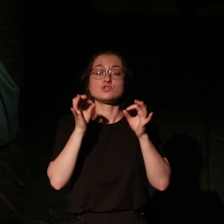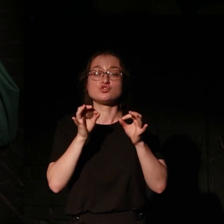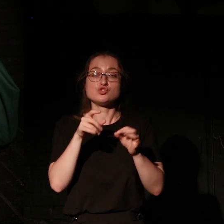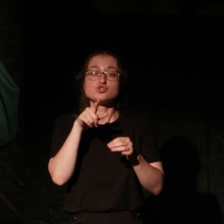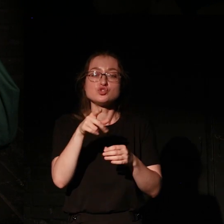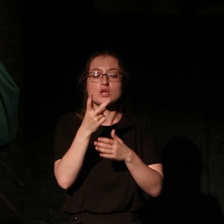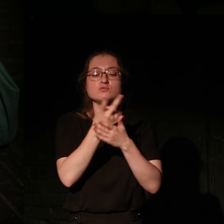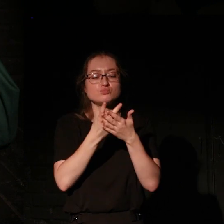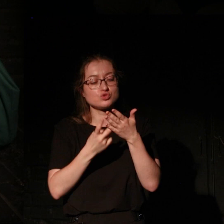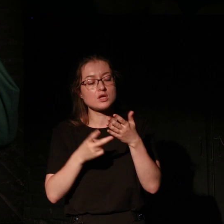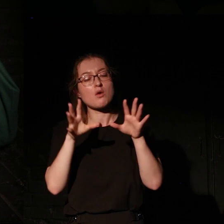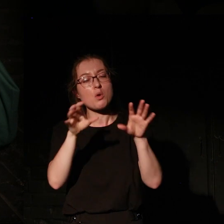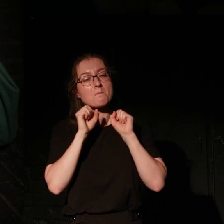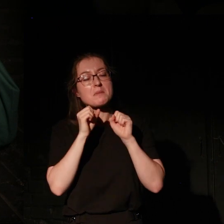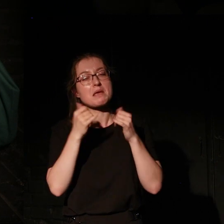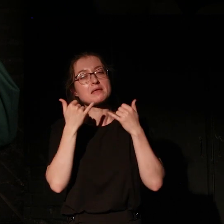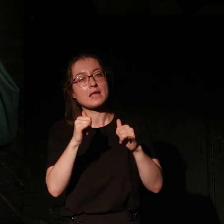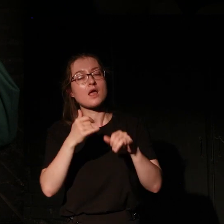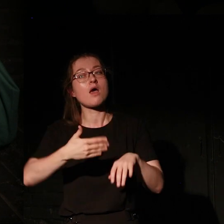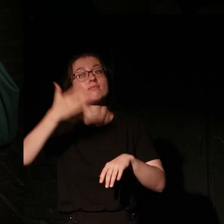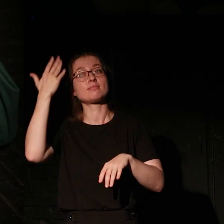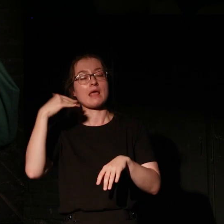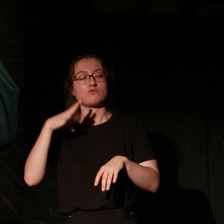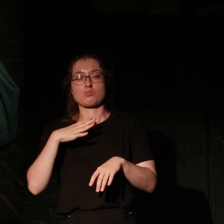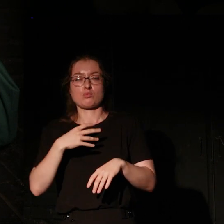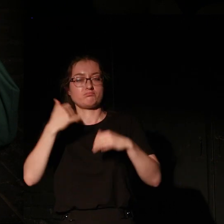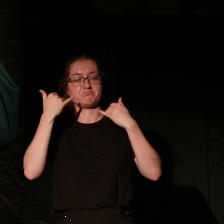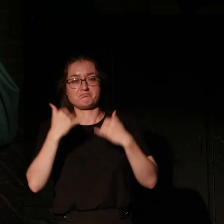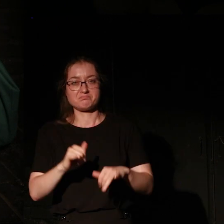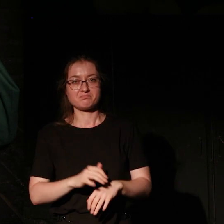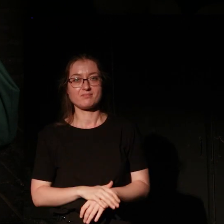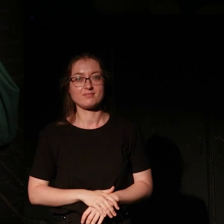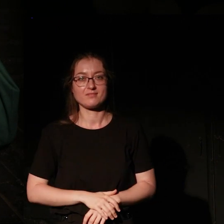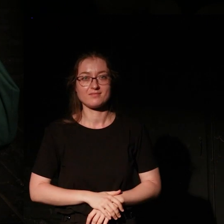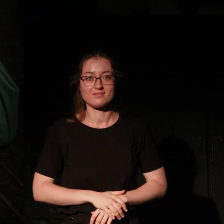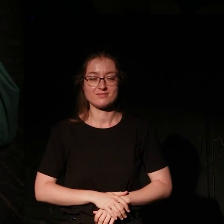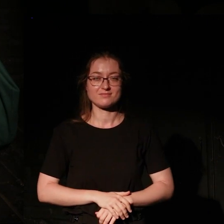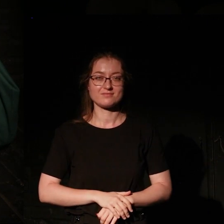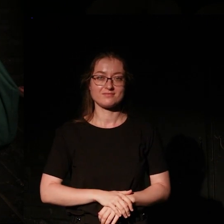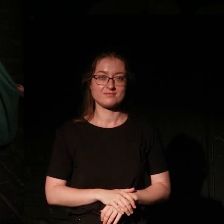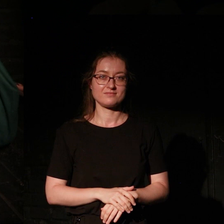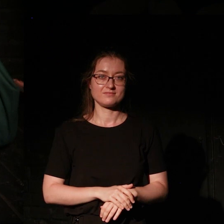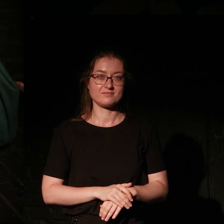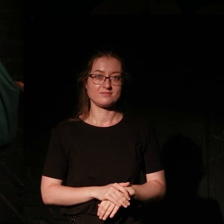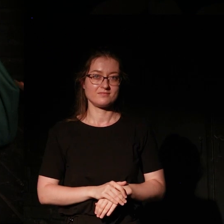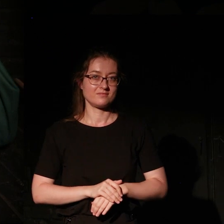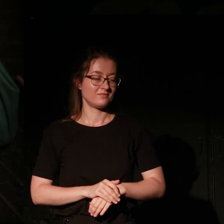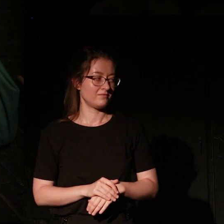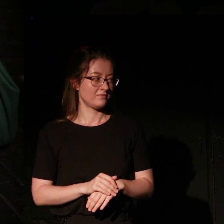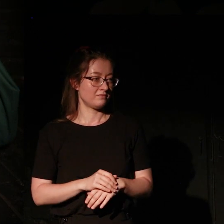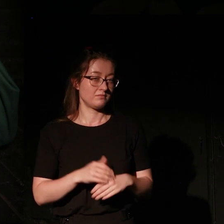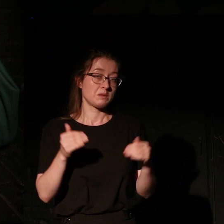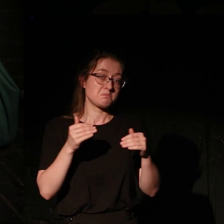je kilka lat temu, niż rozumiała je Pani, nie wiem, jako dziecko na przykład, a może też jako